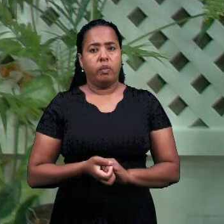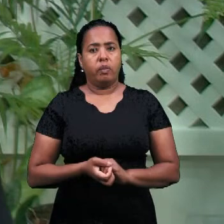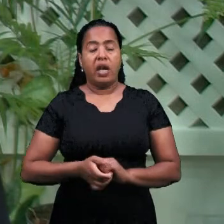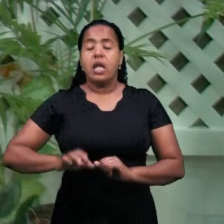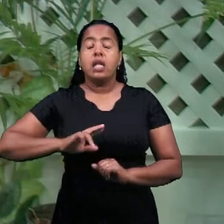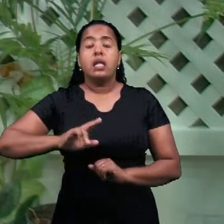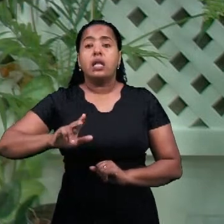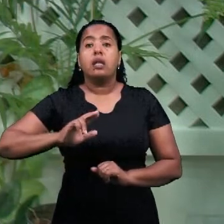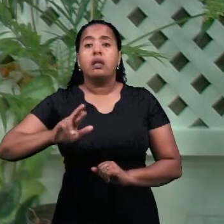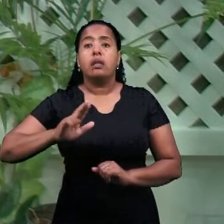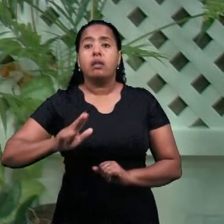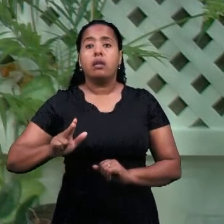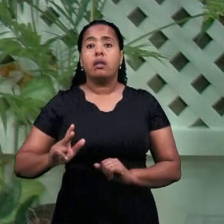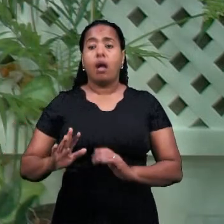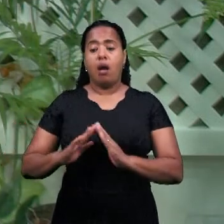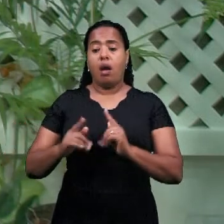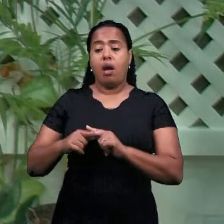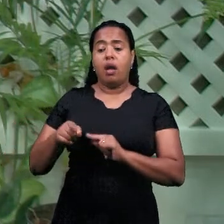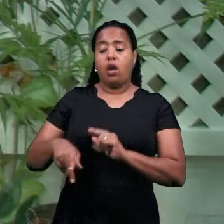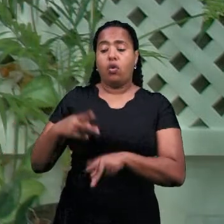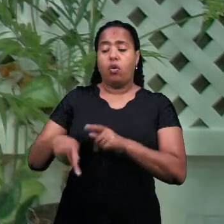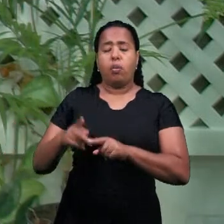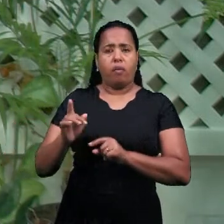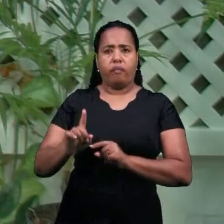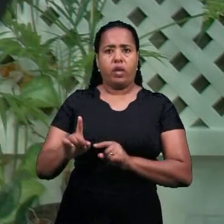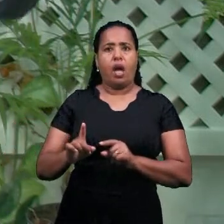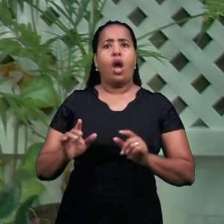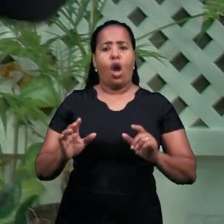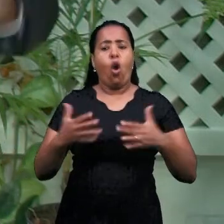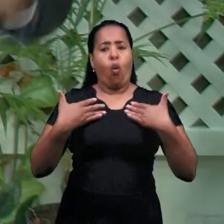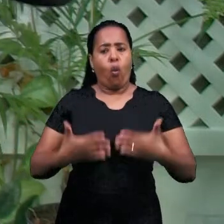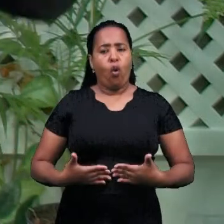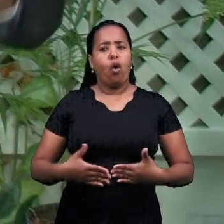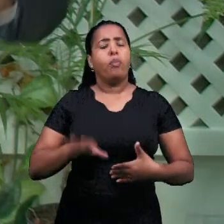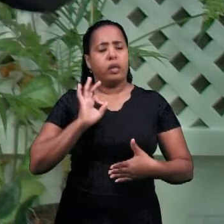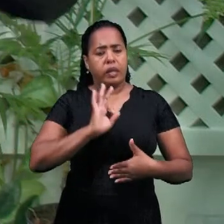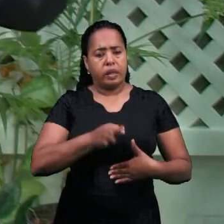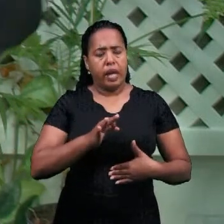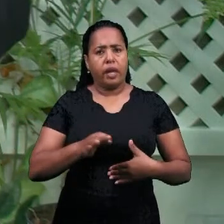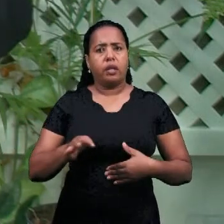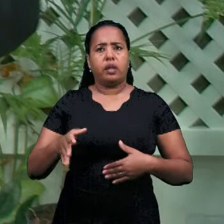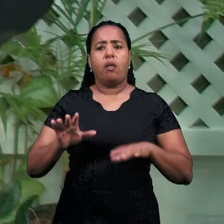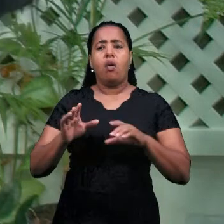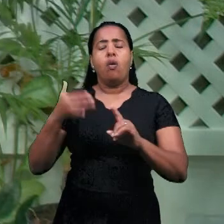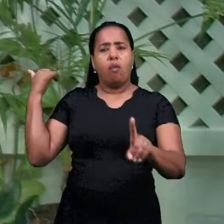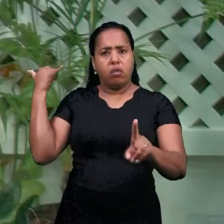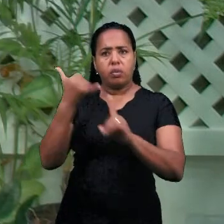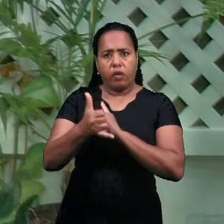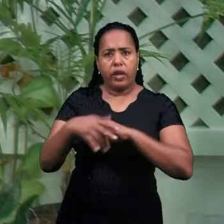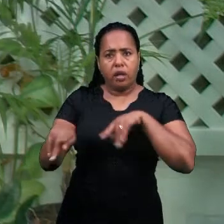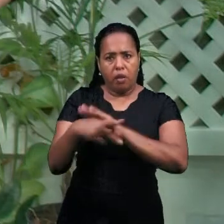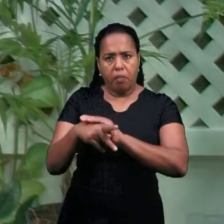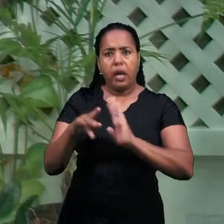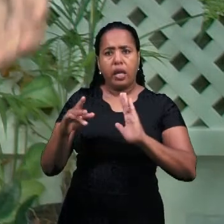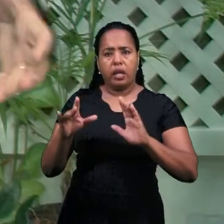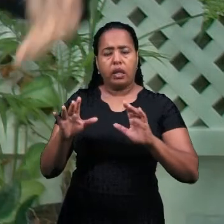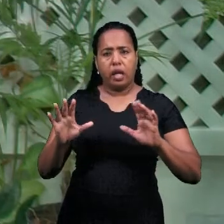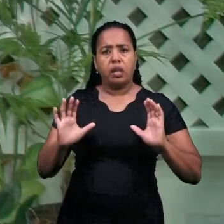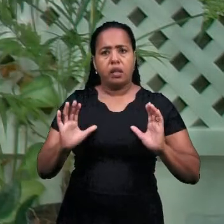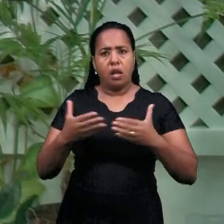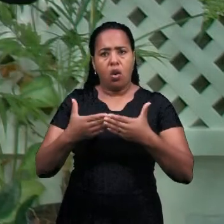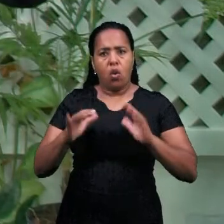pas c'est le corps. Oui, tout va bien. Le corps, c'est ça. Donc, les prophètes font partie de ce corps. Non?